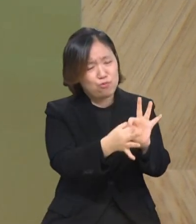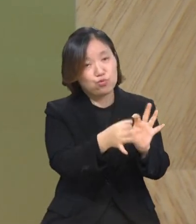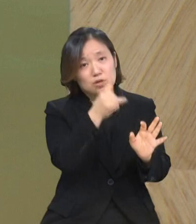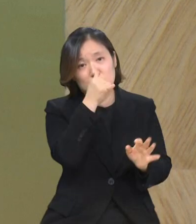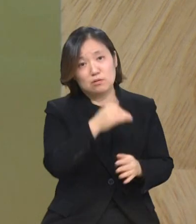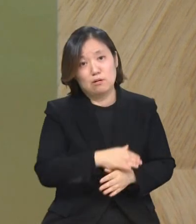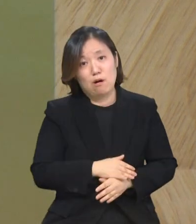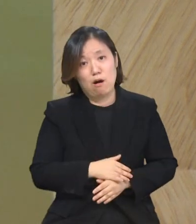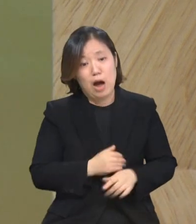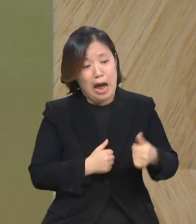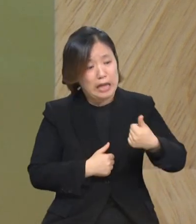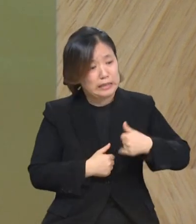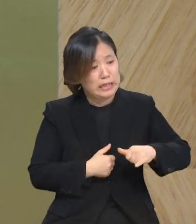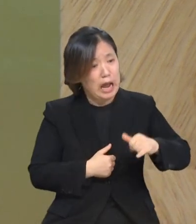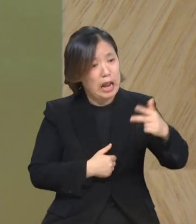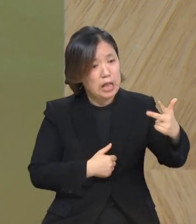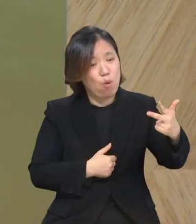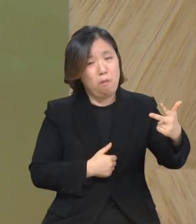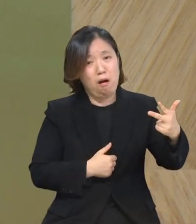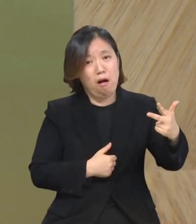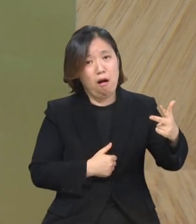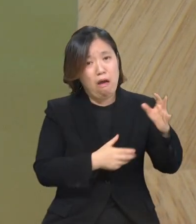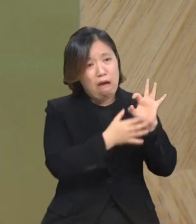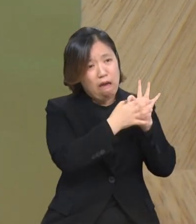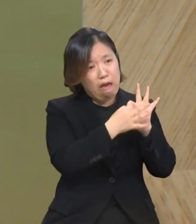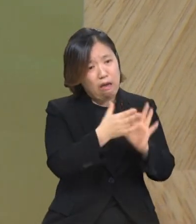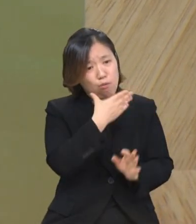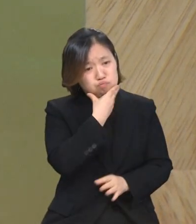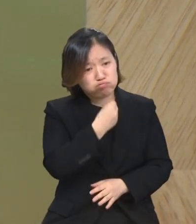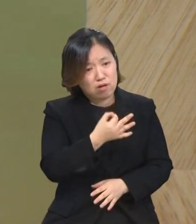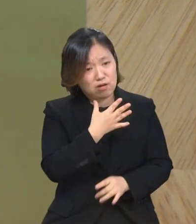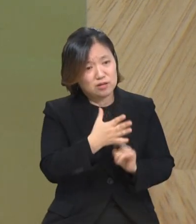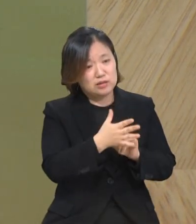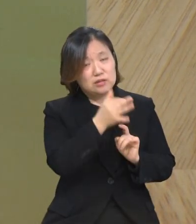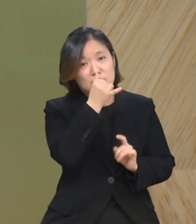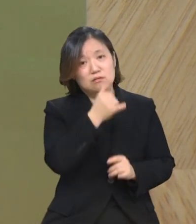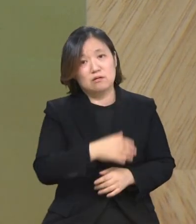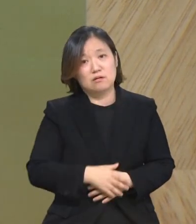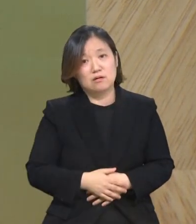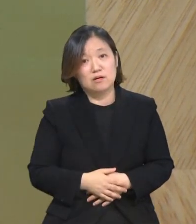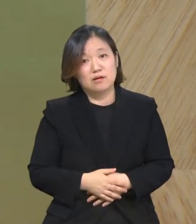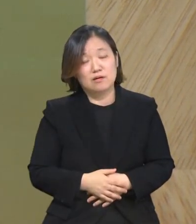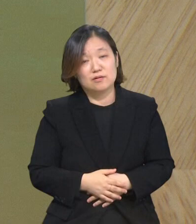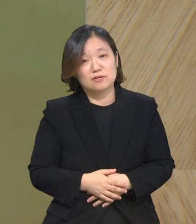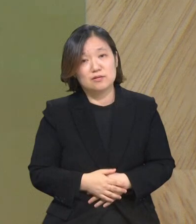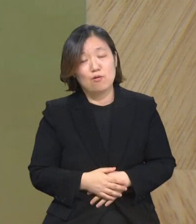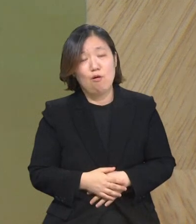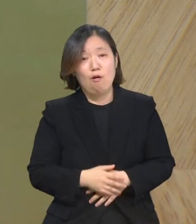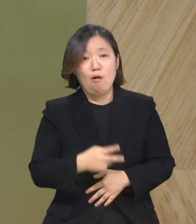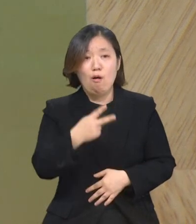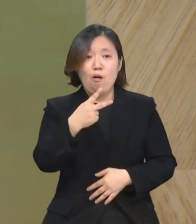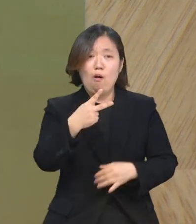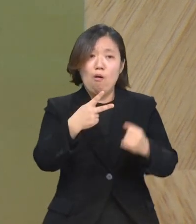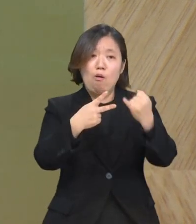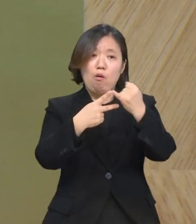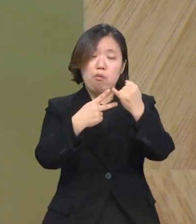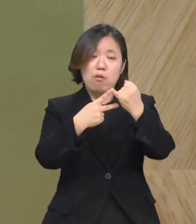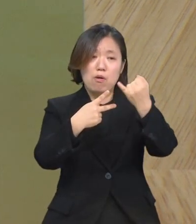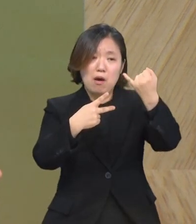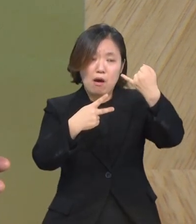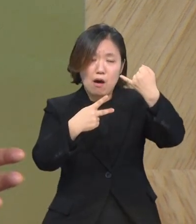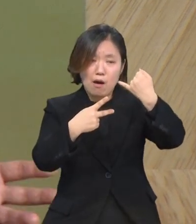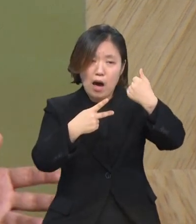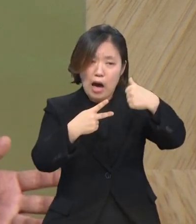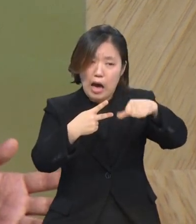그 일곱 남매가 어쩌다 또 그랬을까 그래서 조강지처였던 우리 어머니가 낳은